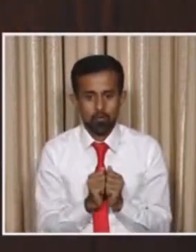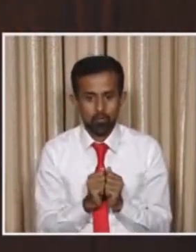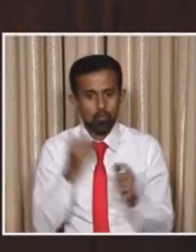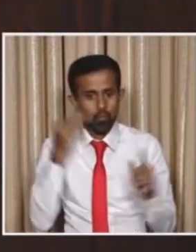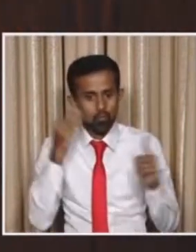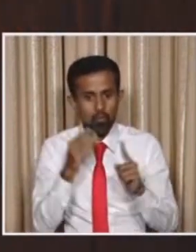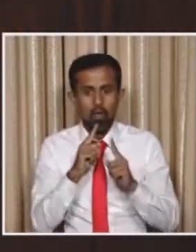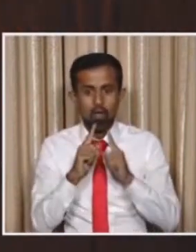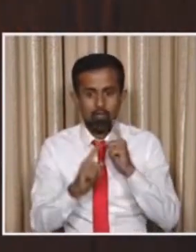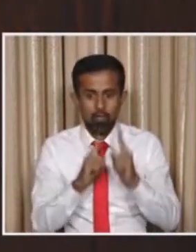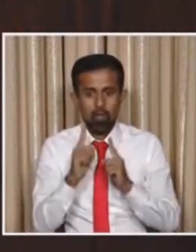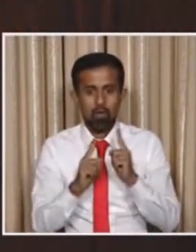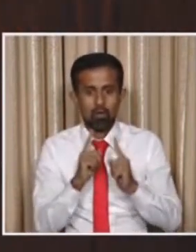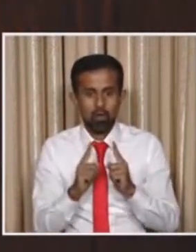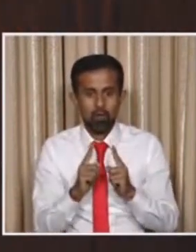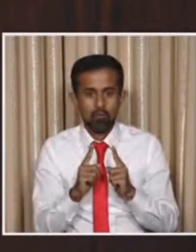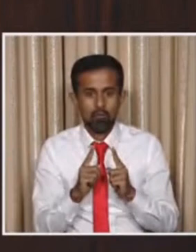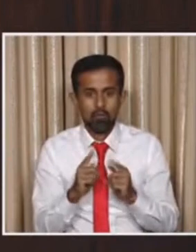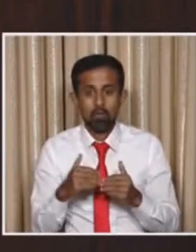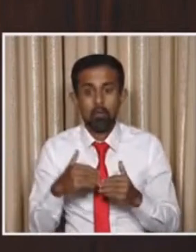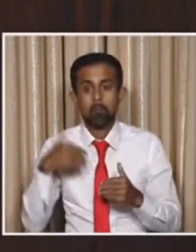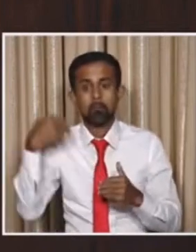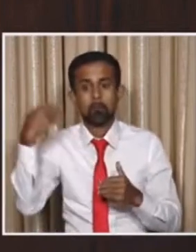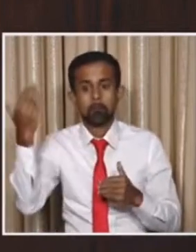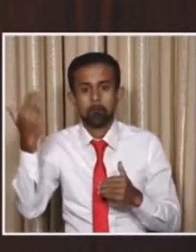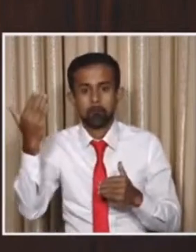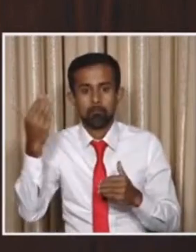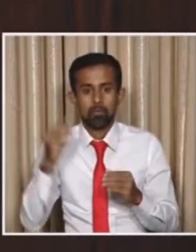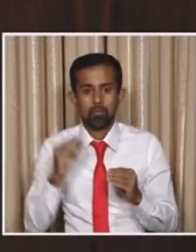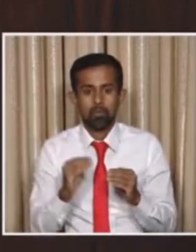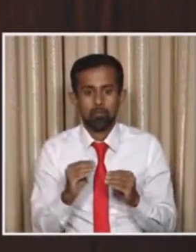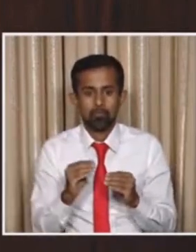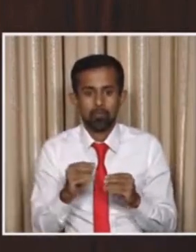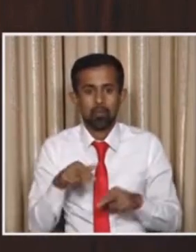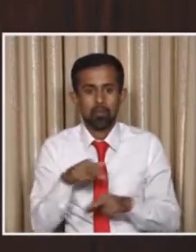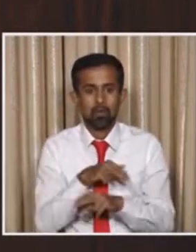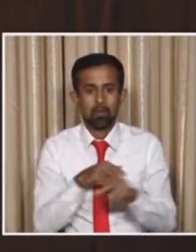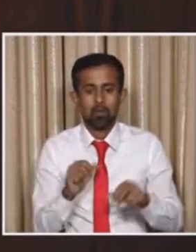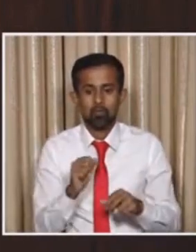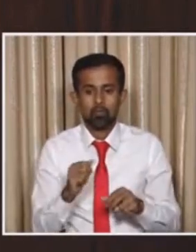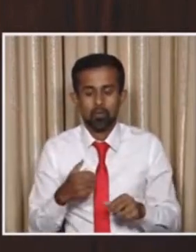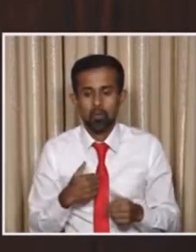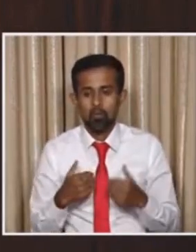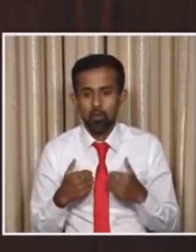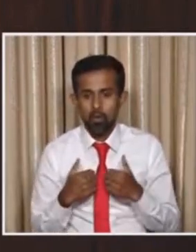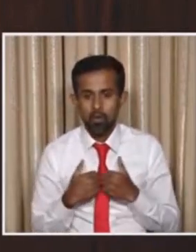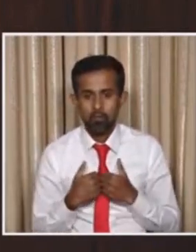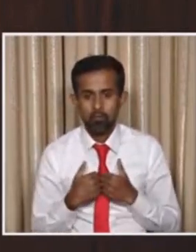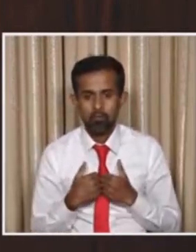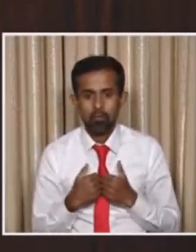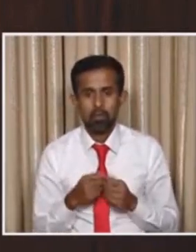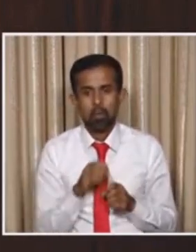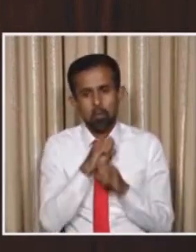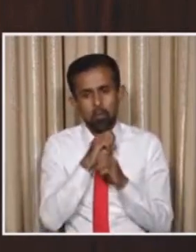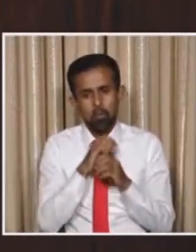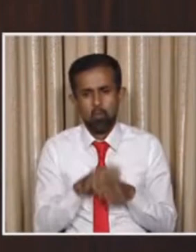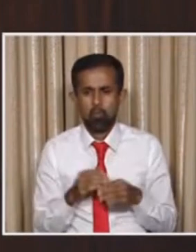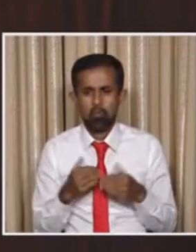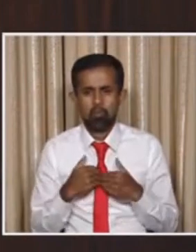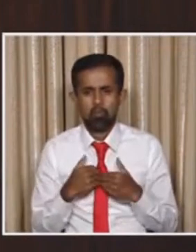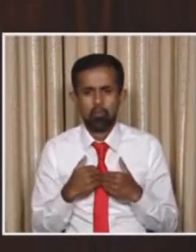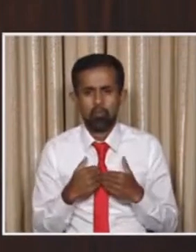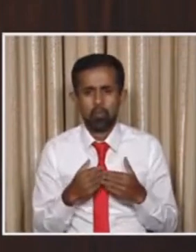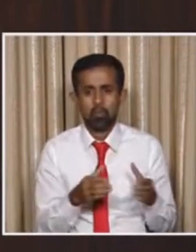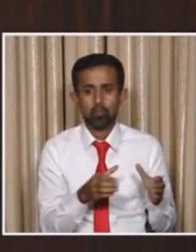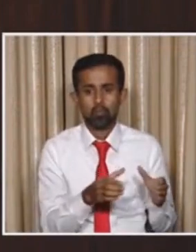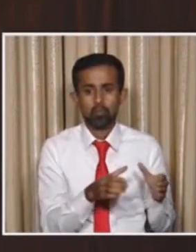කරපුවාම ඒක සභා ගැරුඹෙන් එළියට ගෙනියන්න තරම් මොන විදිහට හැසිරෙන්නේ කියලා. අපි බොහොම පාඩුවේ ලිෆ්ට් එක දක්වා එන